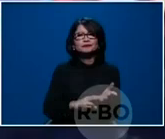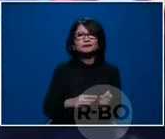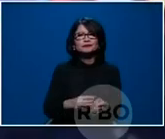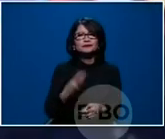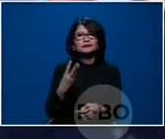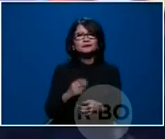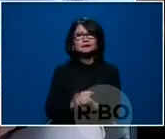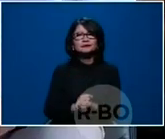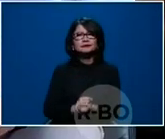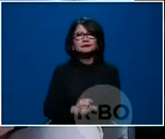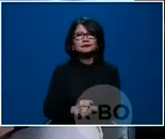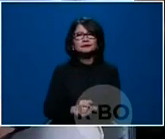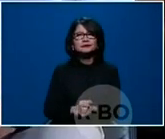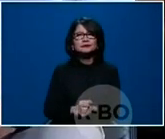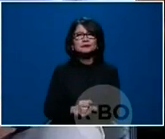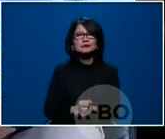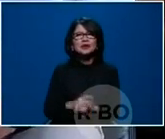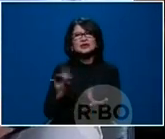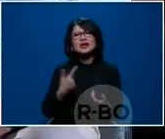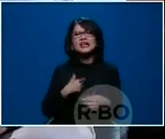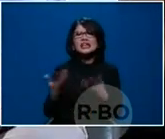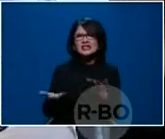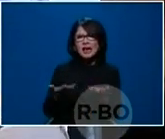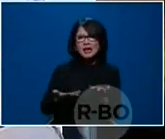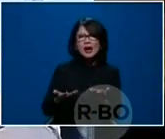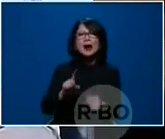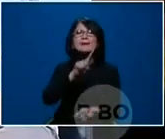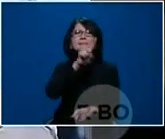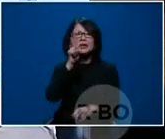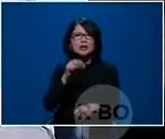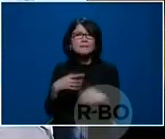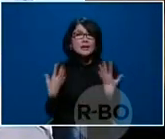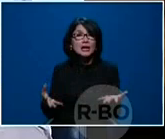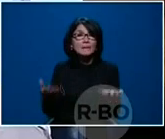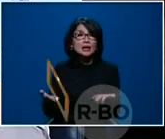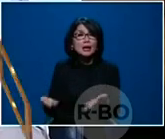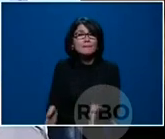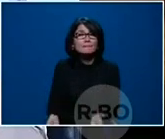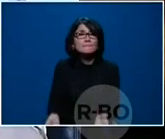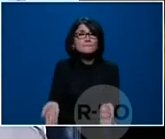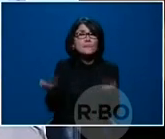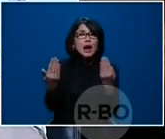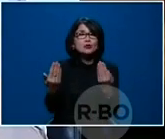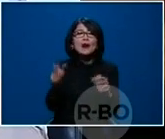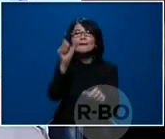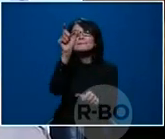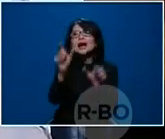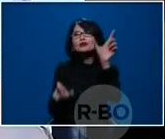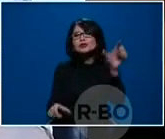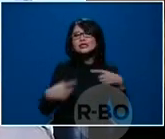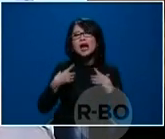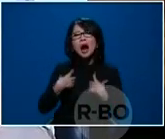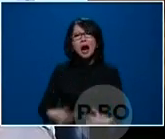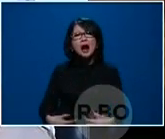waktu 1 menit silakan Saya rasa sederhana pertanyaannya Bagaimana membangun manusia jawabannya enggak